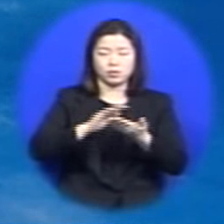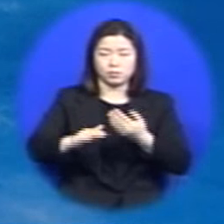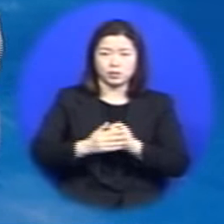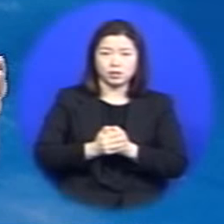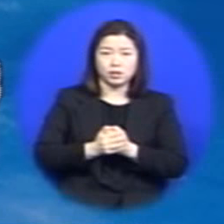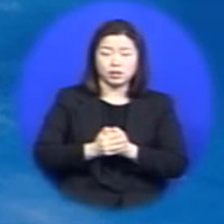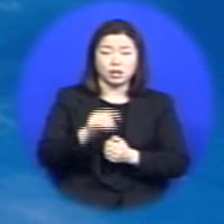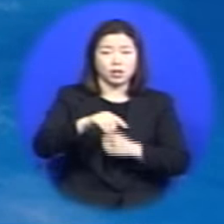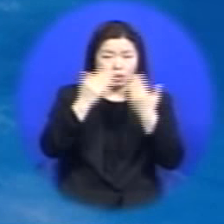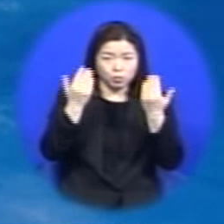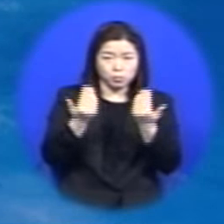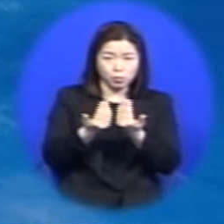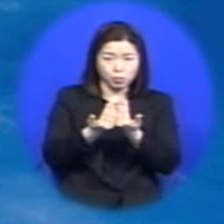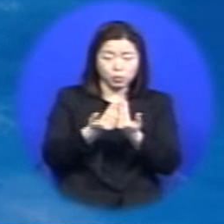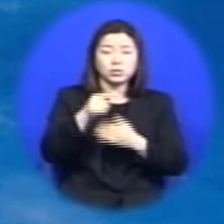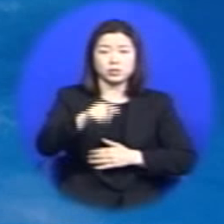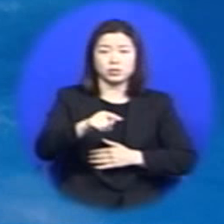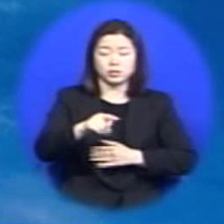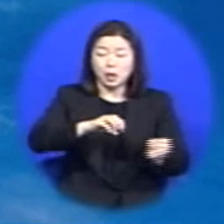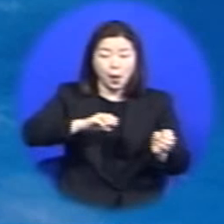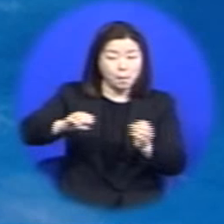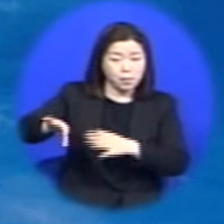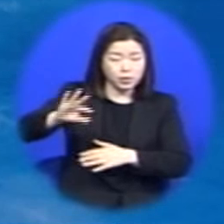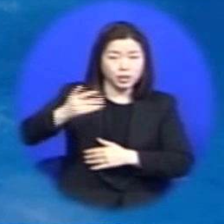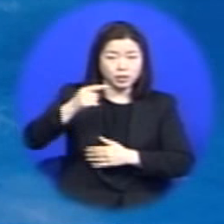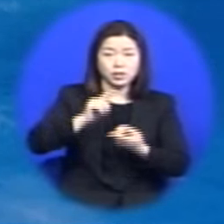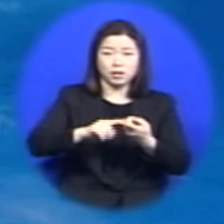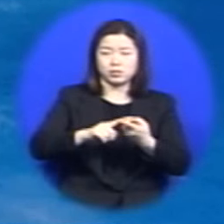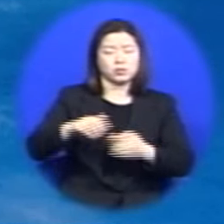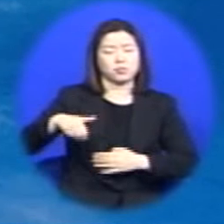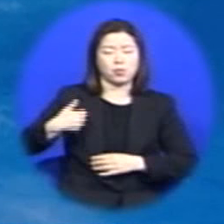그러면 모든 게 다 버려진다는 걸 몰랐어요.